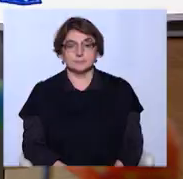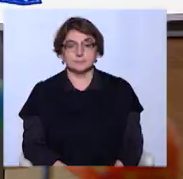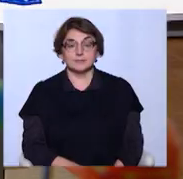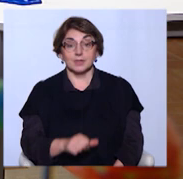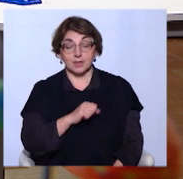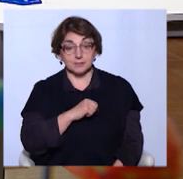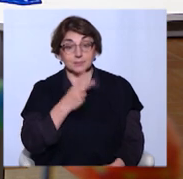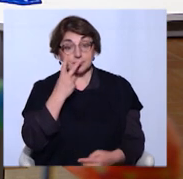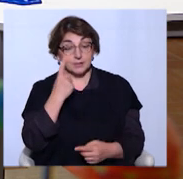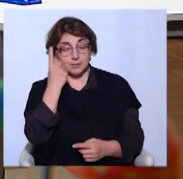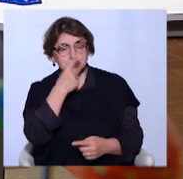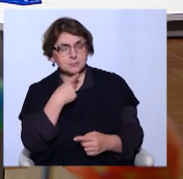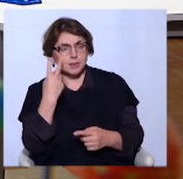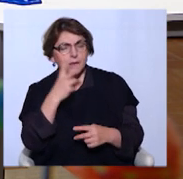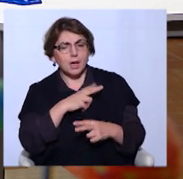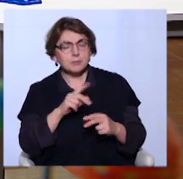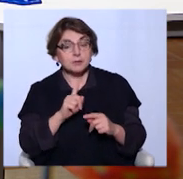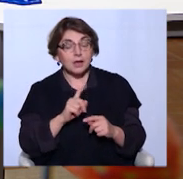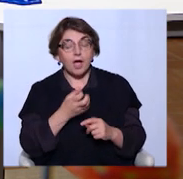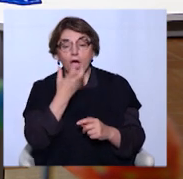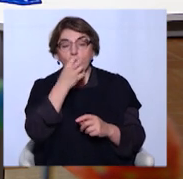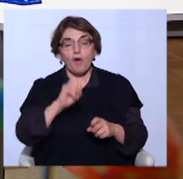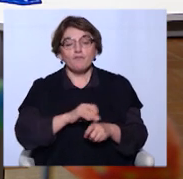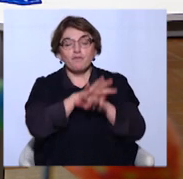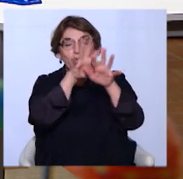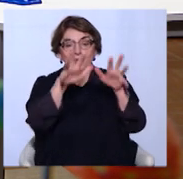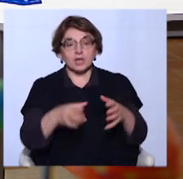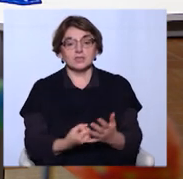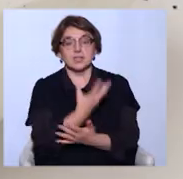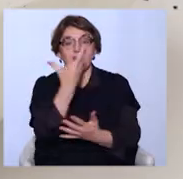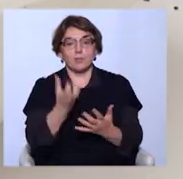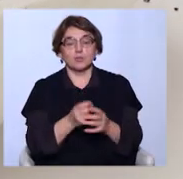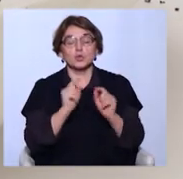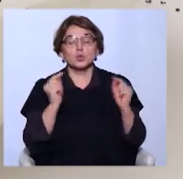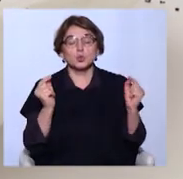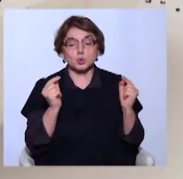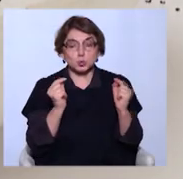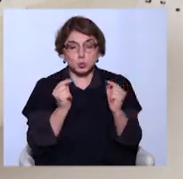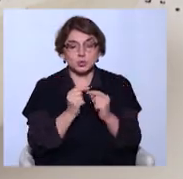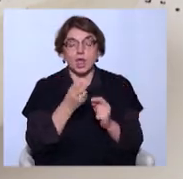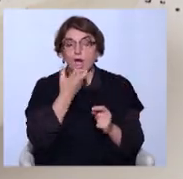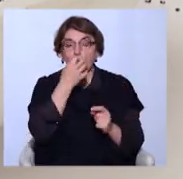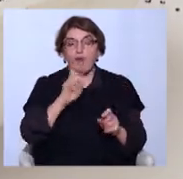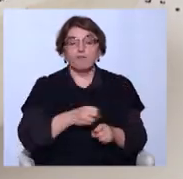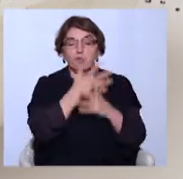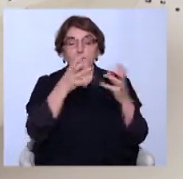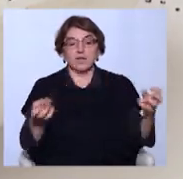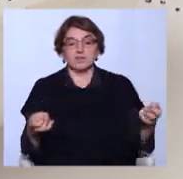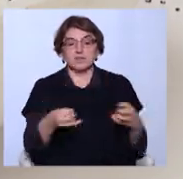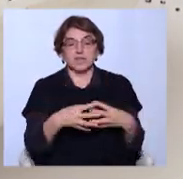Ალბათ თავადაც მიამსგავსა ეს პროცესი ვულკანის ამოფრქვევას. სწორედაც რომ ასე ქვია ამ რეაქციას, ვულკანის